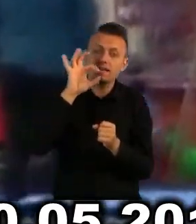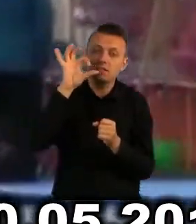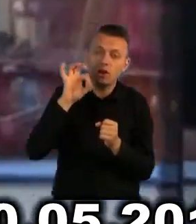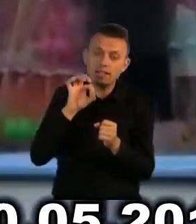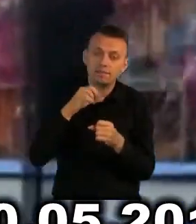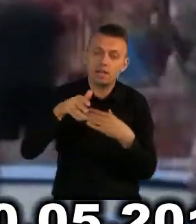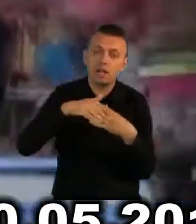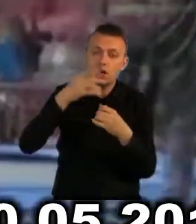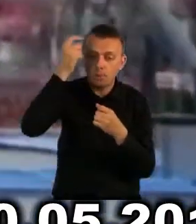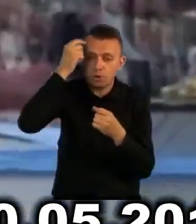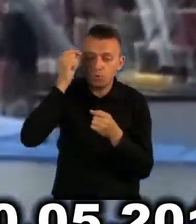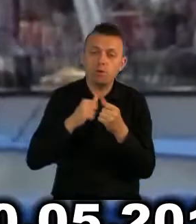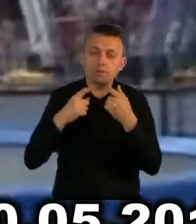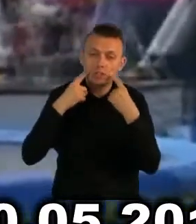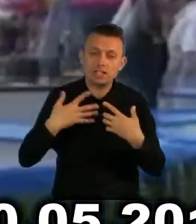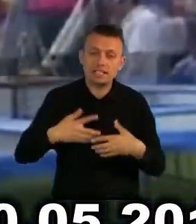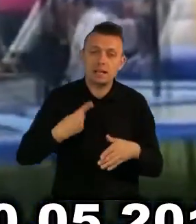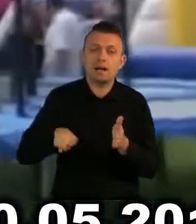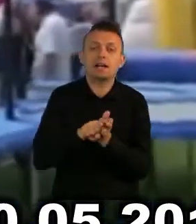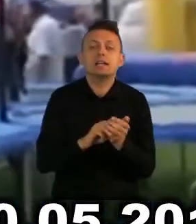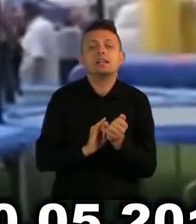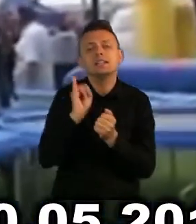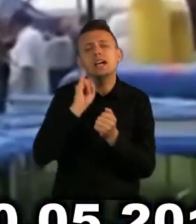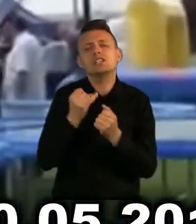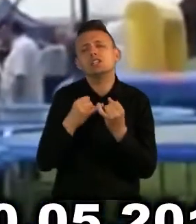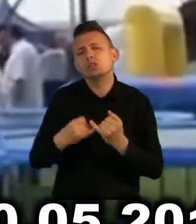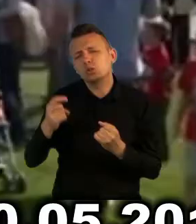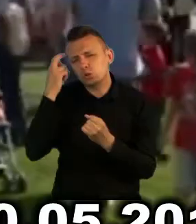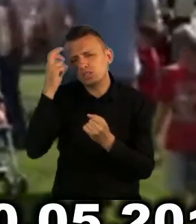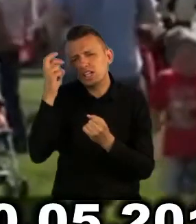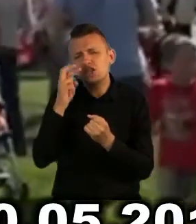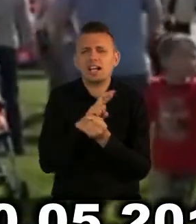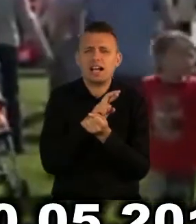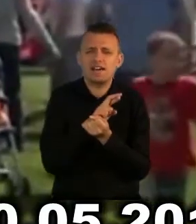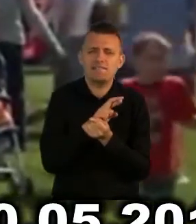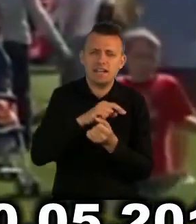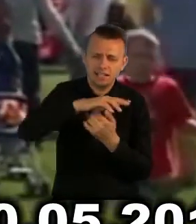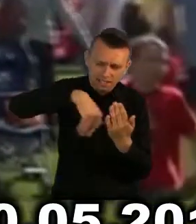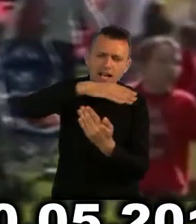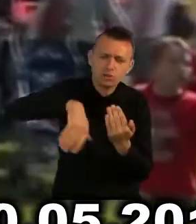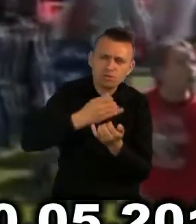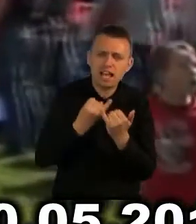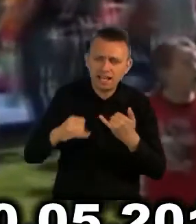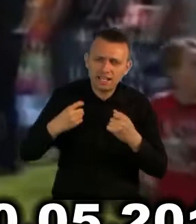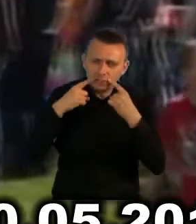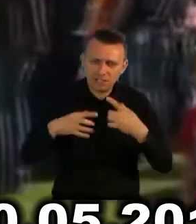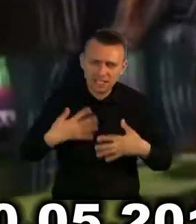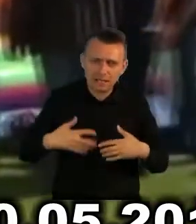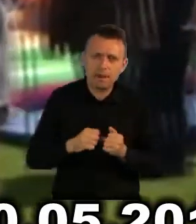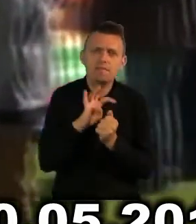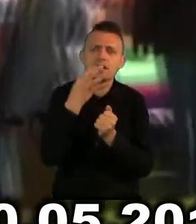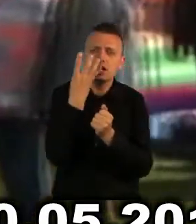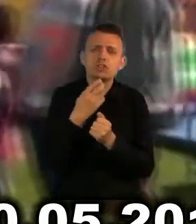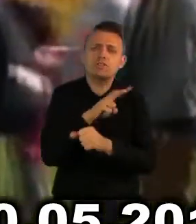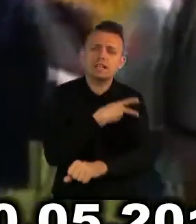głównych atrakcji na dzieci będą czekać dmuchańce, baseny z kulami, trampoliny, karuzele oraz wiele innych zabaw. Start imprezy to 4